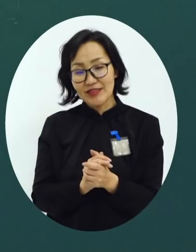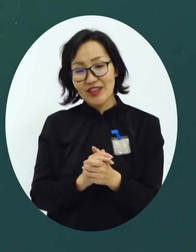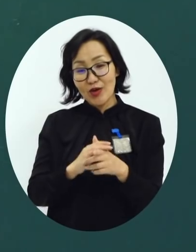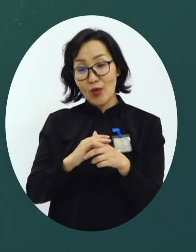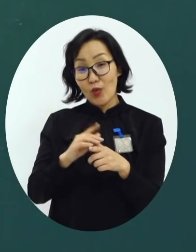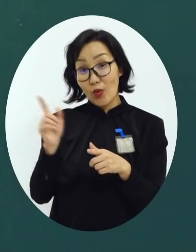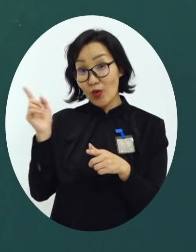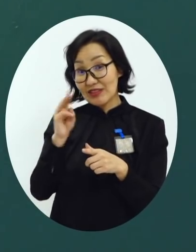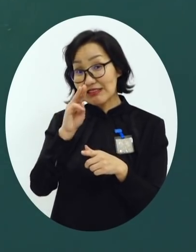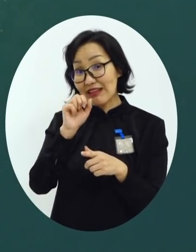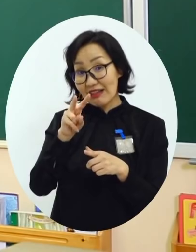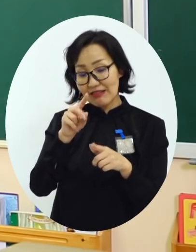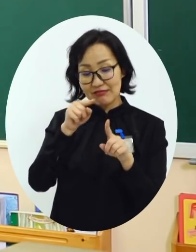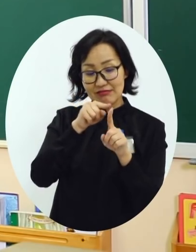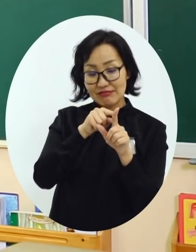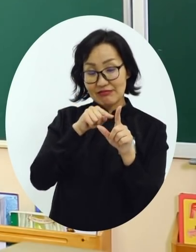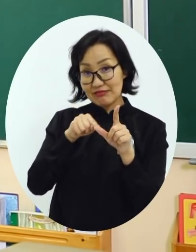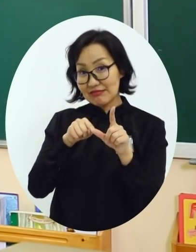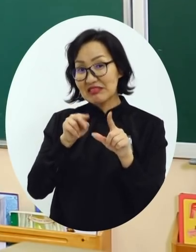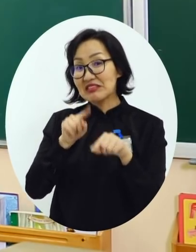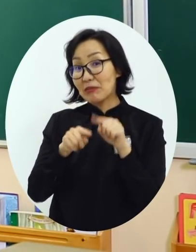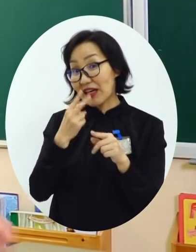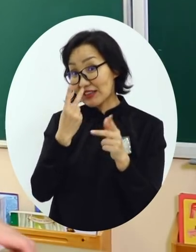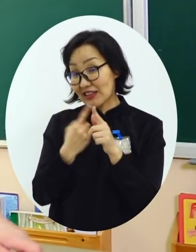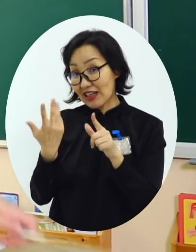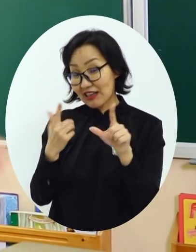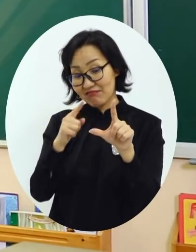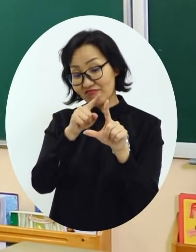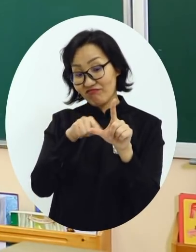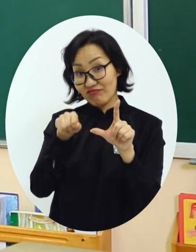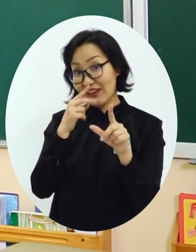талууд ямар харагдчихэ? Энэ гурвалжны талуудыг ажиглаарай.